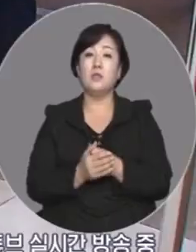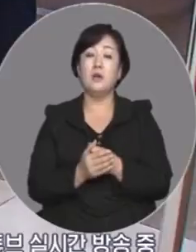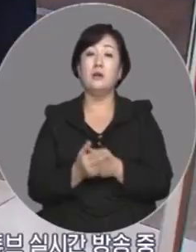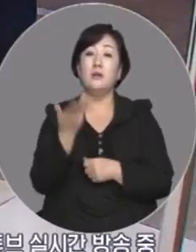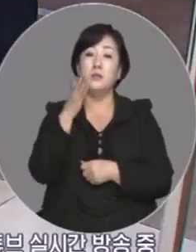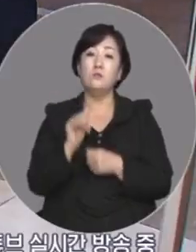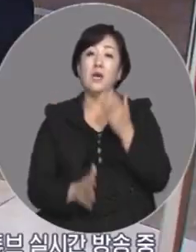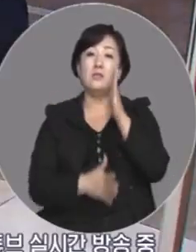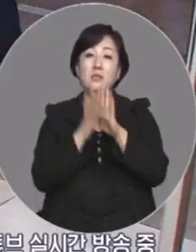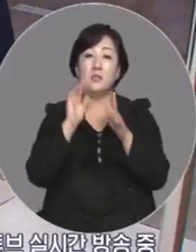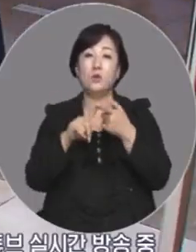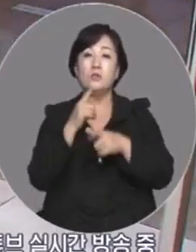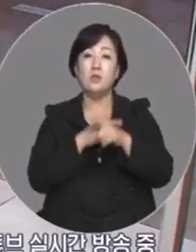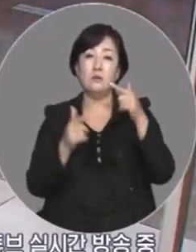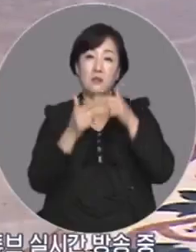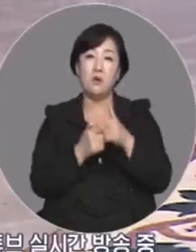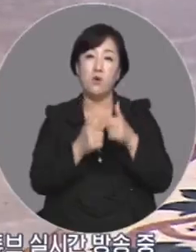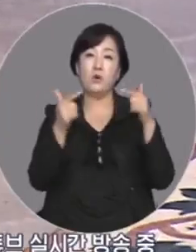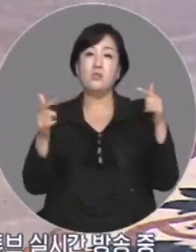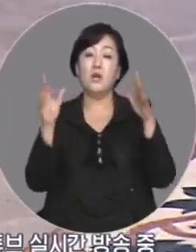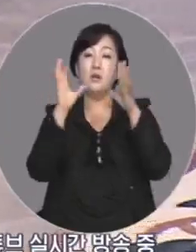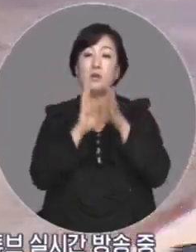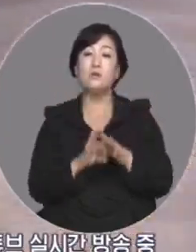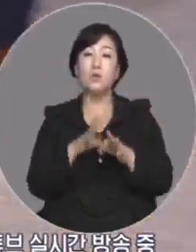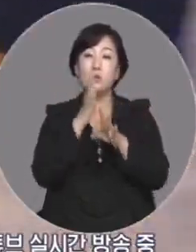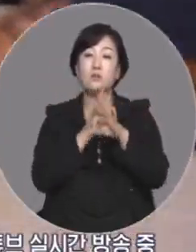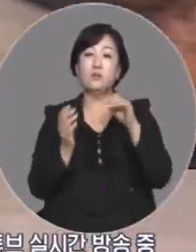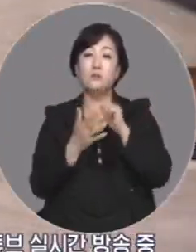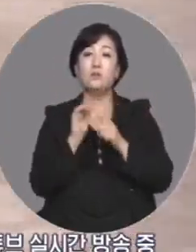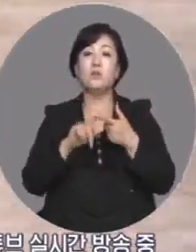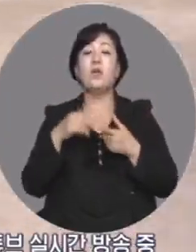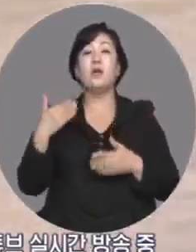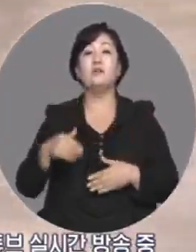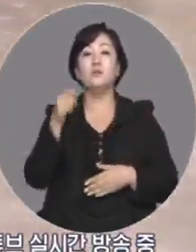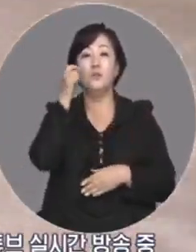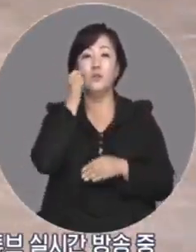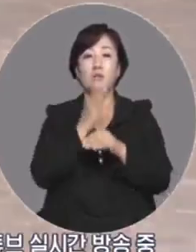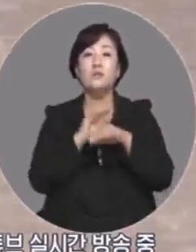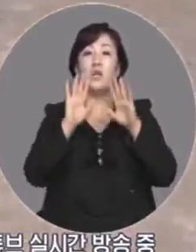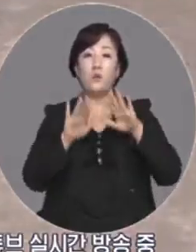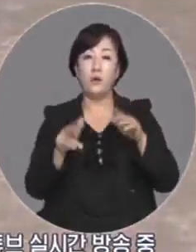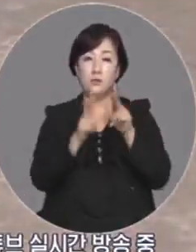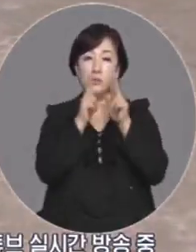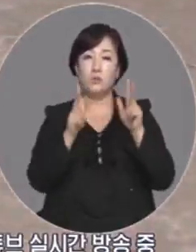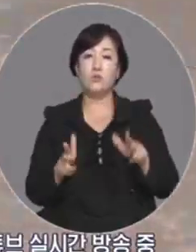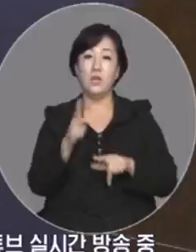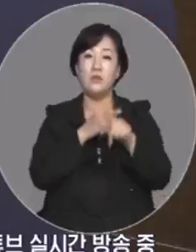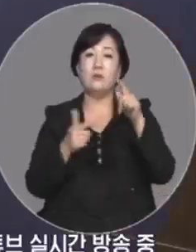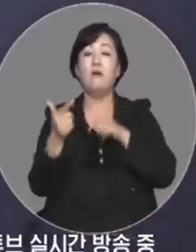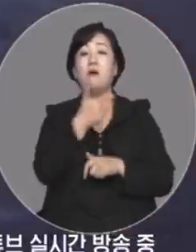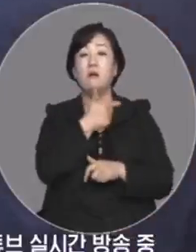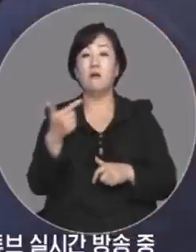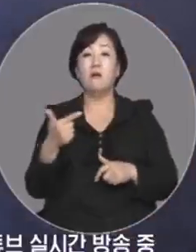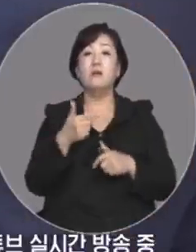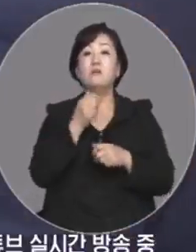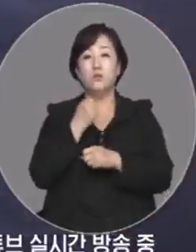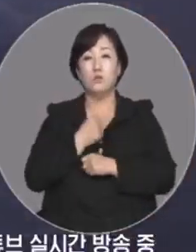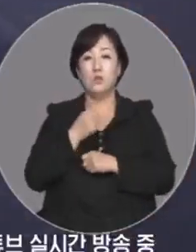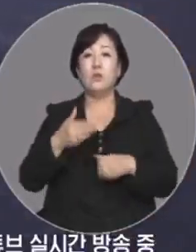다만 울산시는 코로나 확산세가 이어지면 위드 코로나 시행이 어렵다며 이번 주를 방역의 최대 고비로 보고